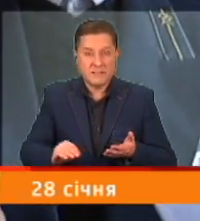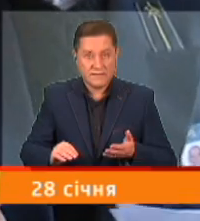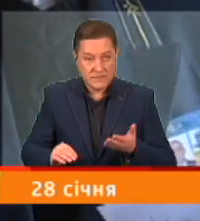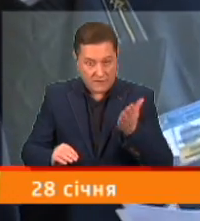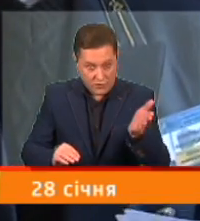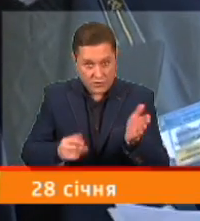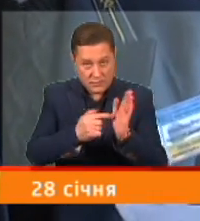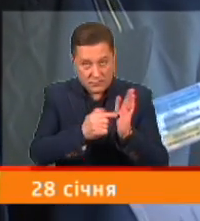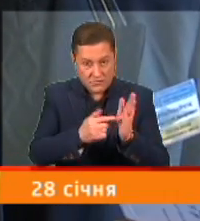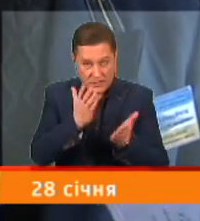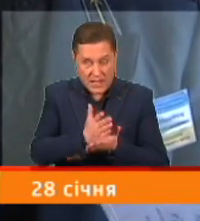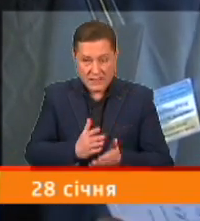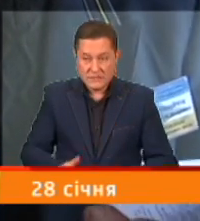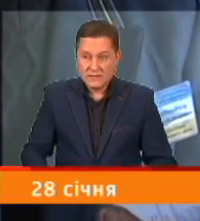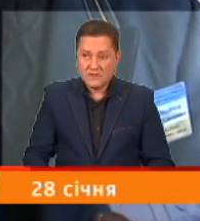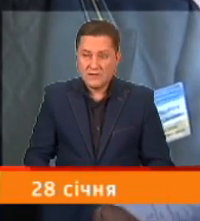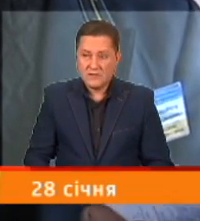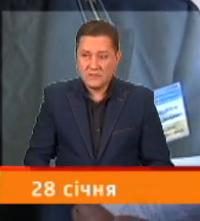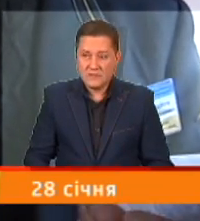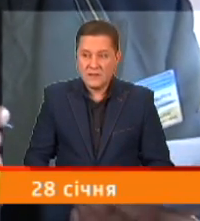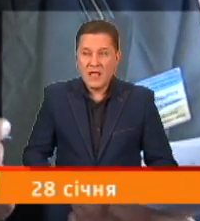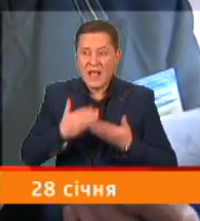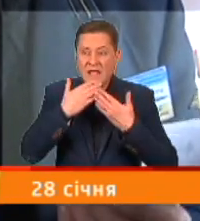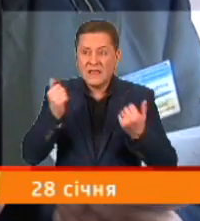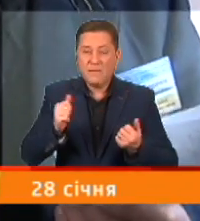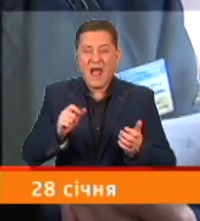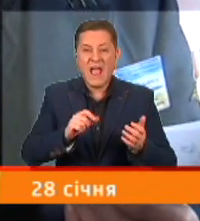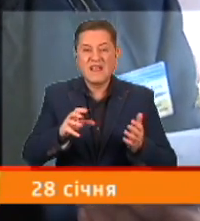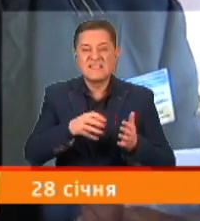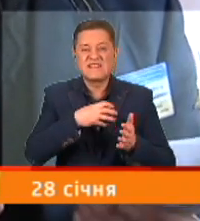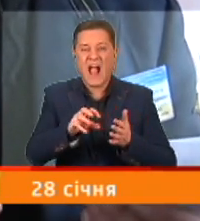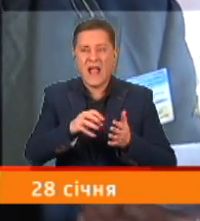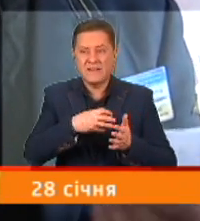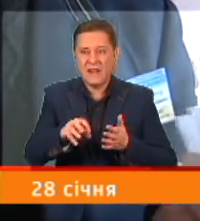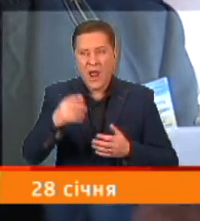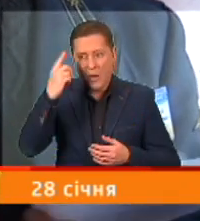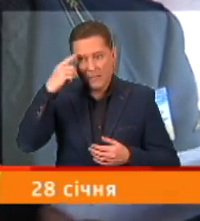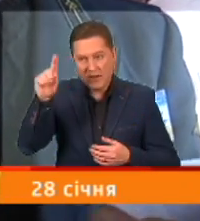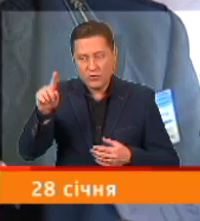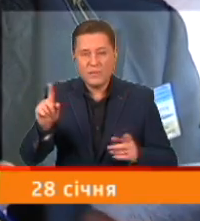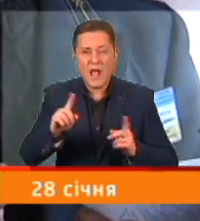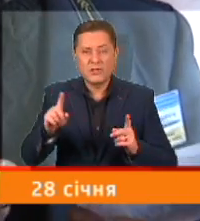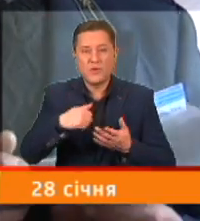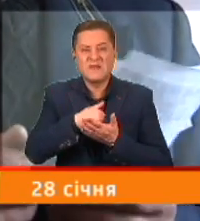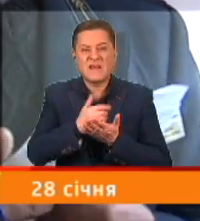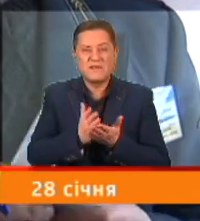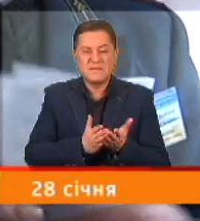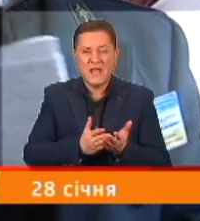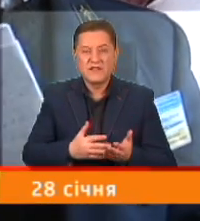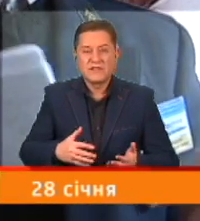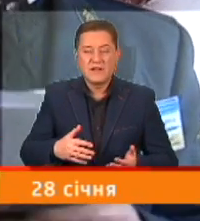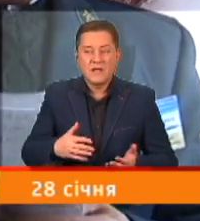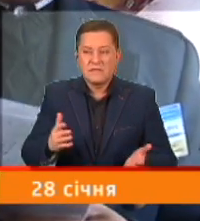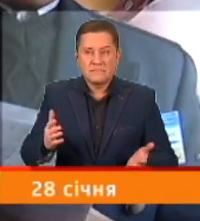вагонів. Нічого собі. Немає сканера. Вони придумали електроніку, а щоб забезпечити всім потрібне,